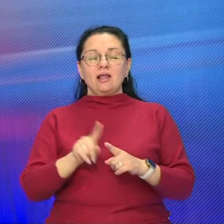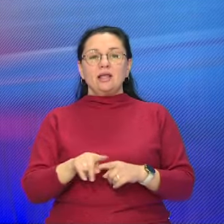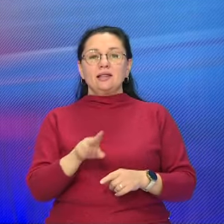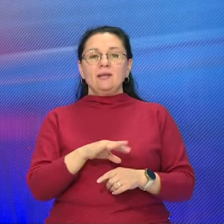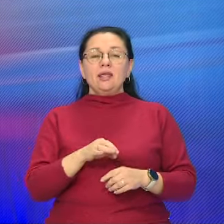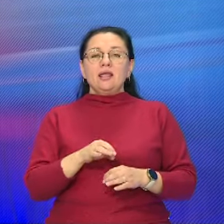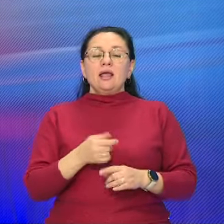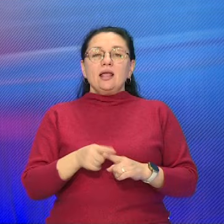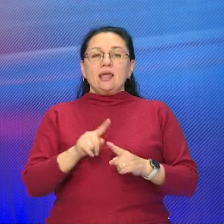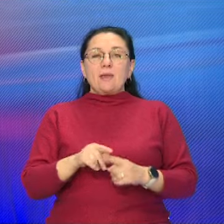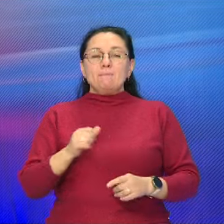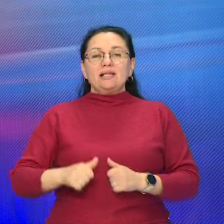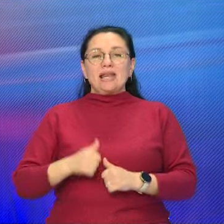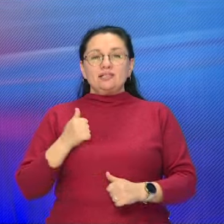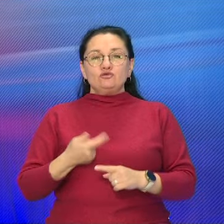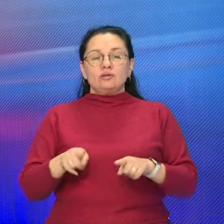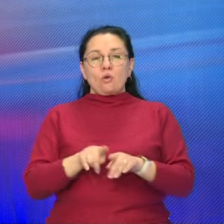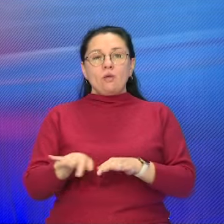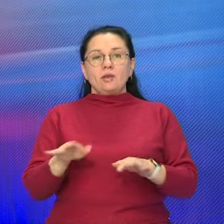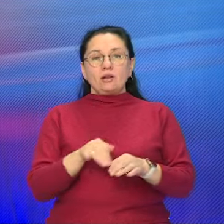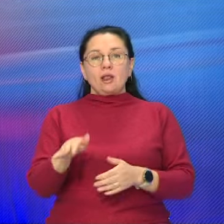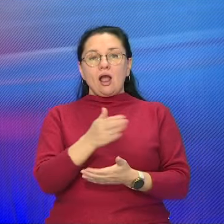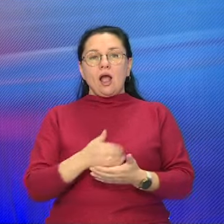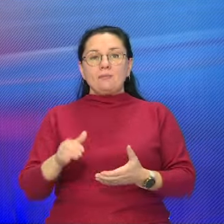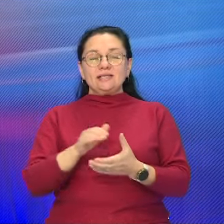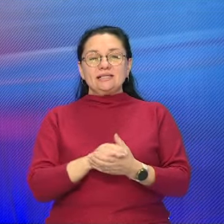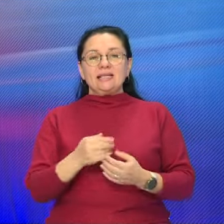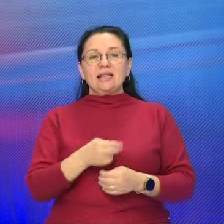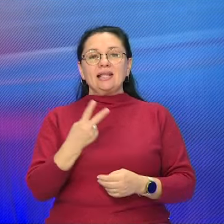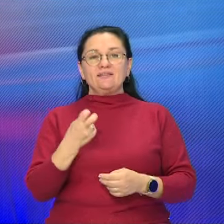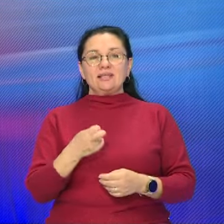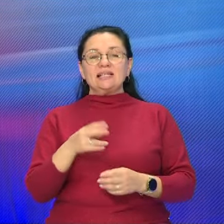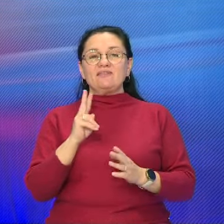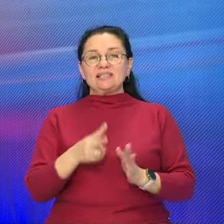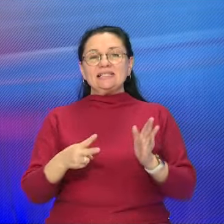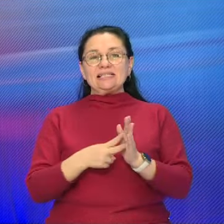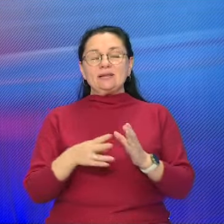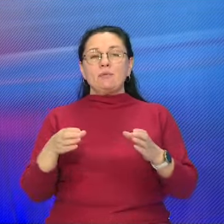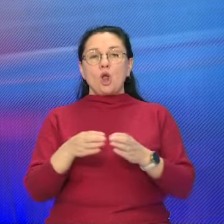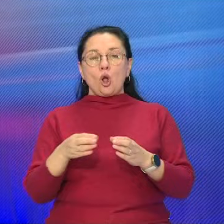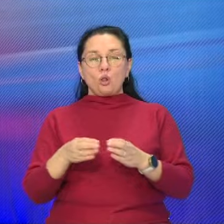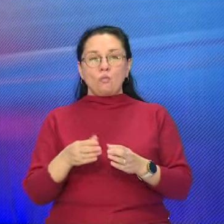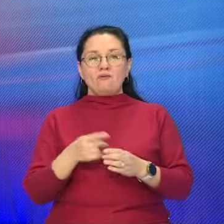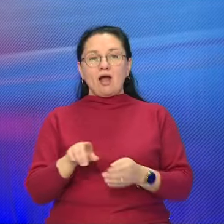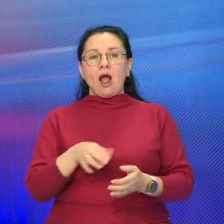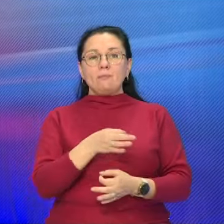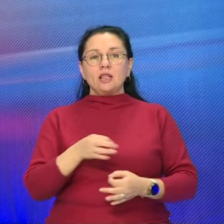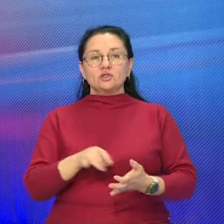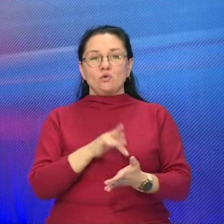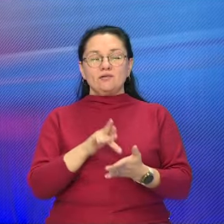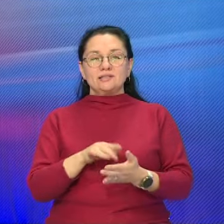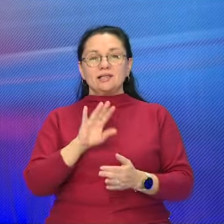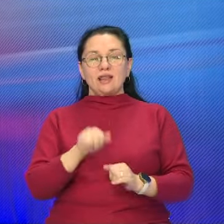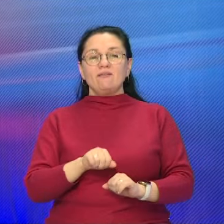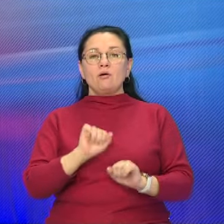Беларуси. Патриотичное мероприемство объединило около 200 представников 27 клубов областного центра и позволило